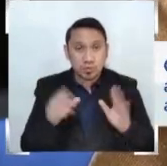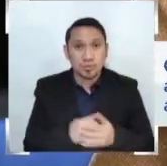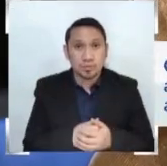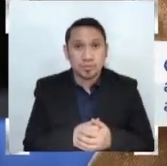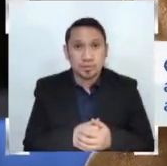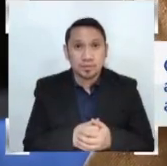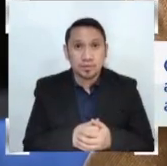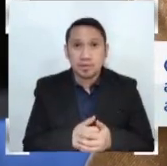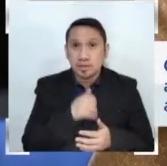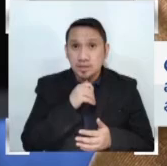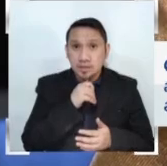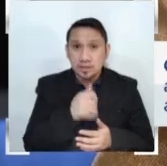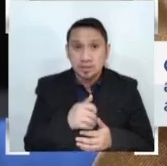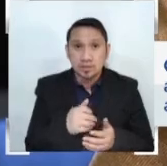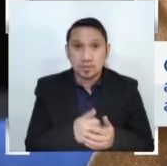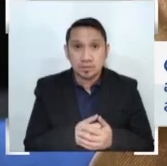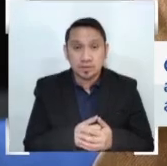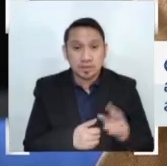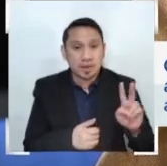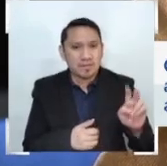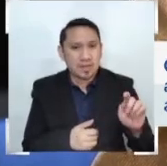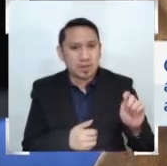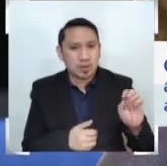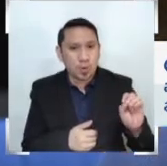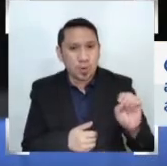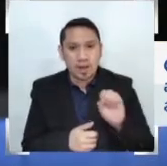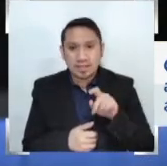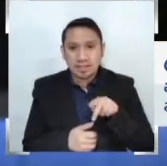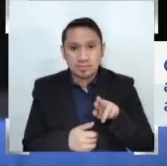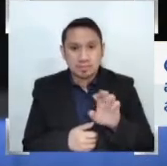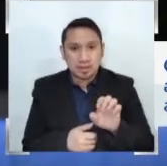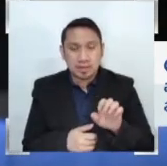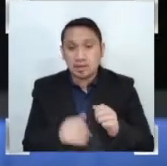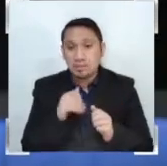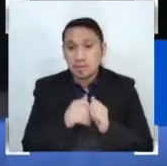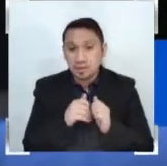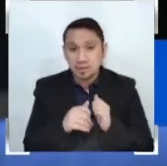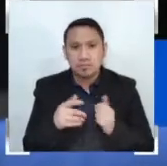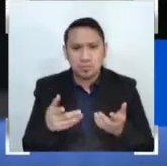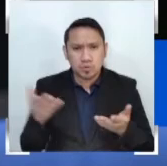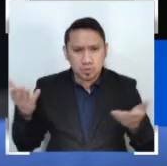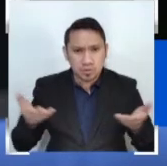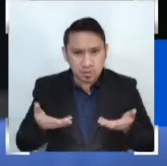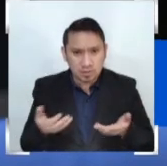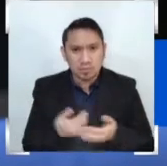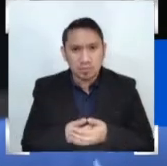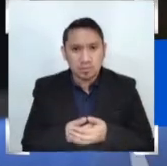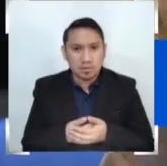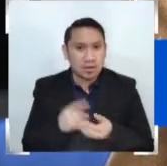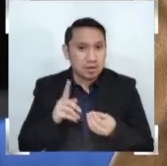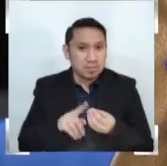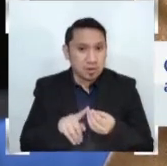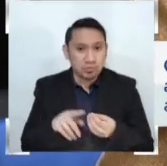ng veto spree ang ating Pangulo. Wini-welcome naman po natin yung yung